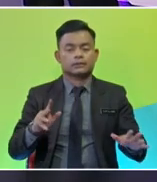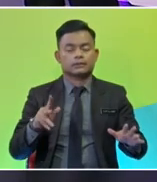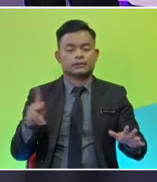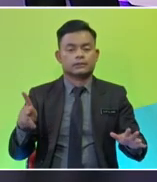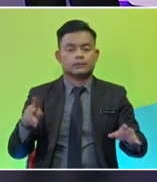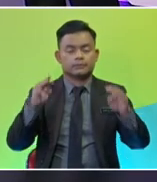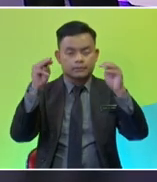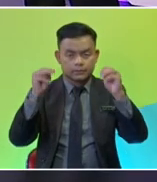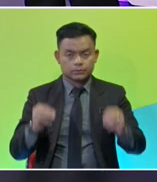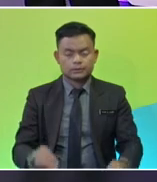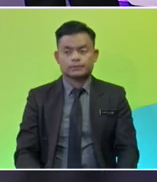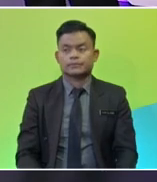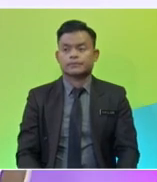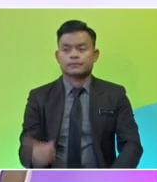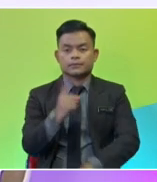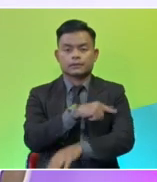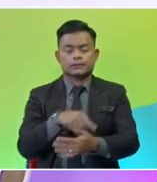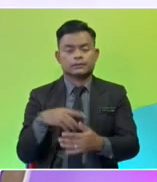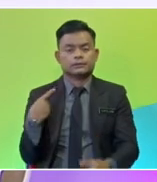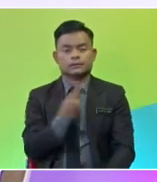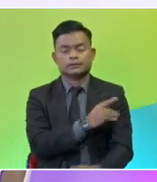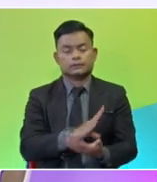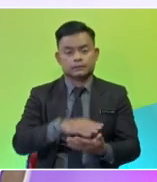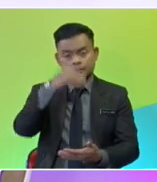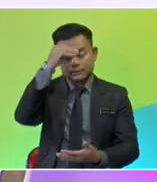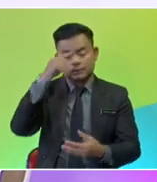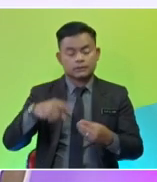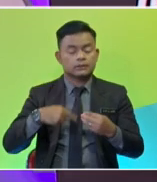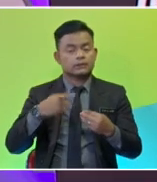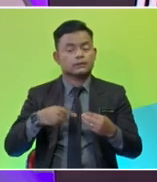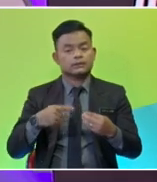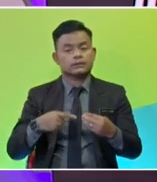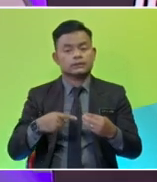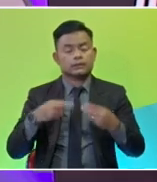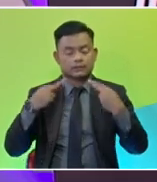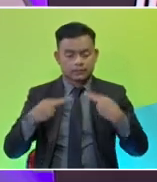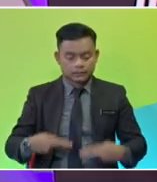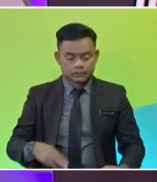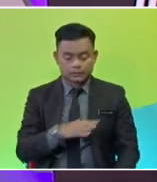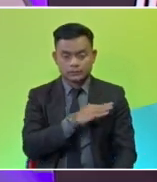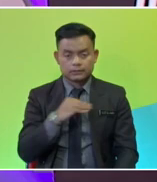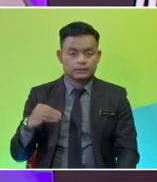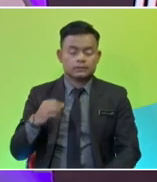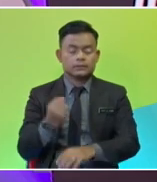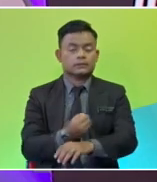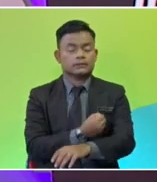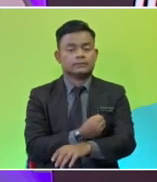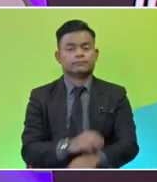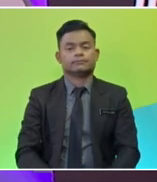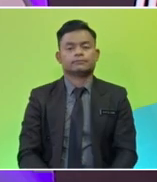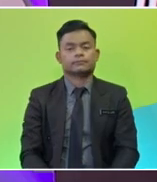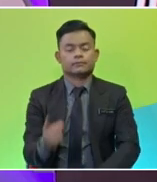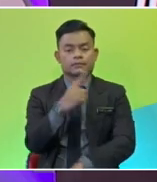rangka dan sendi mungkin ada rumusan atau kesimpulan dari pada Ceko Kesimpulannya pada hari ini murid-murid telah dapat mengenal pasti